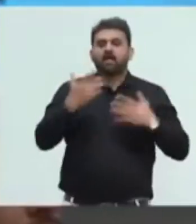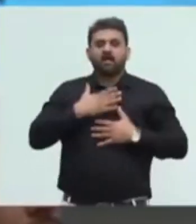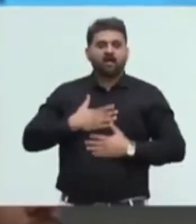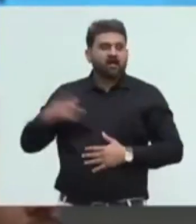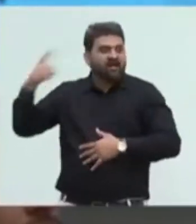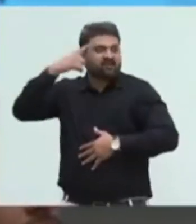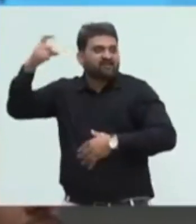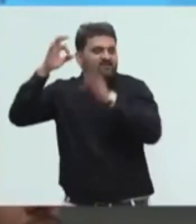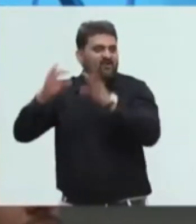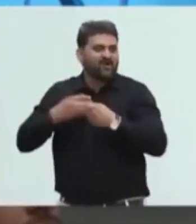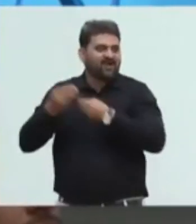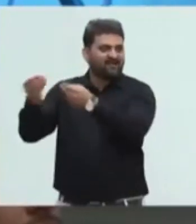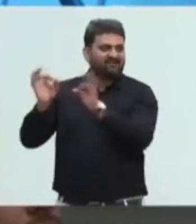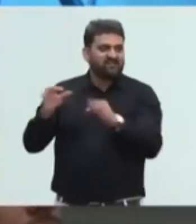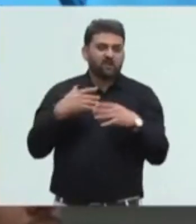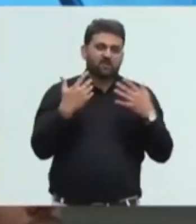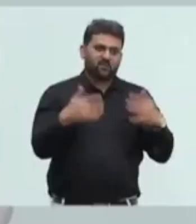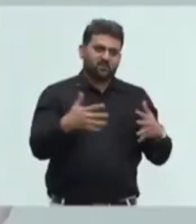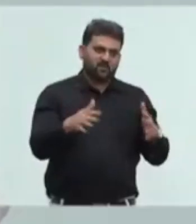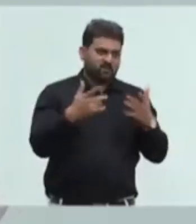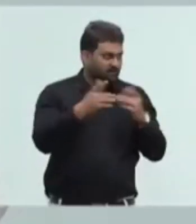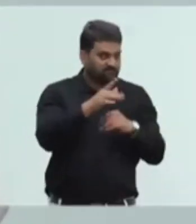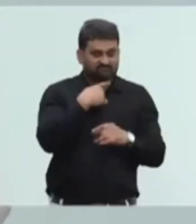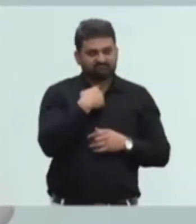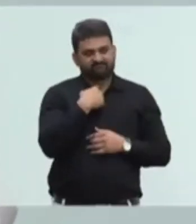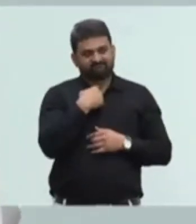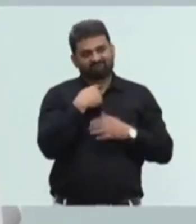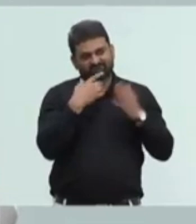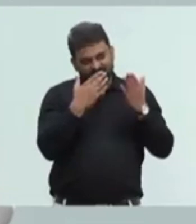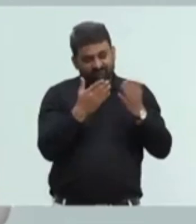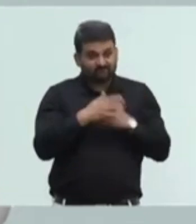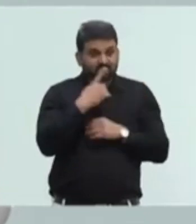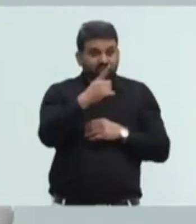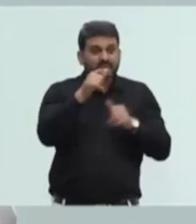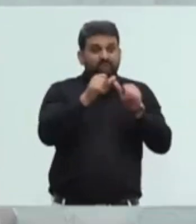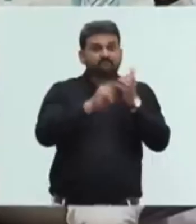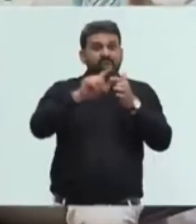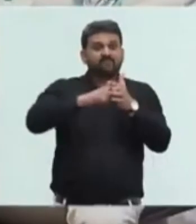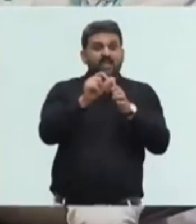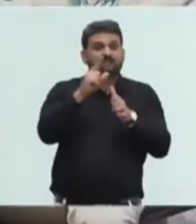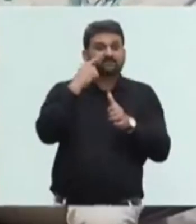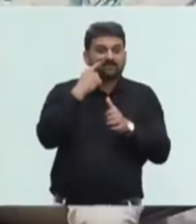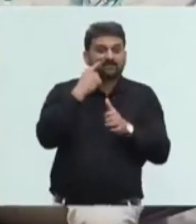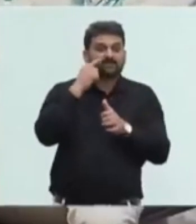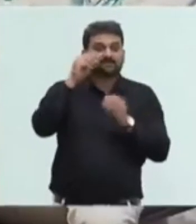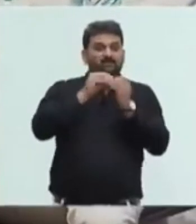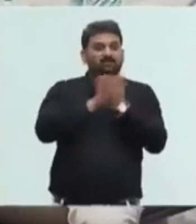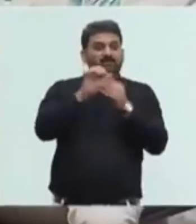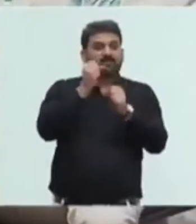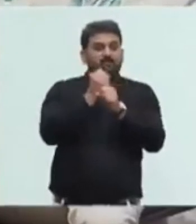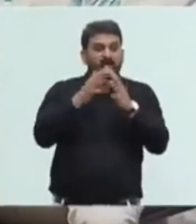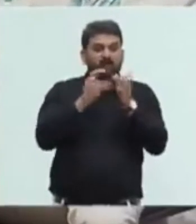है यह देखिए प्रिंसेस आफ सबसे पहले तो मैं अंजलि भागवत जी को बधाई देता हूं कि